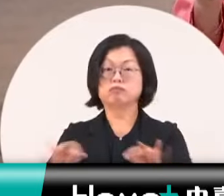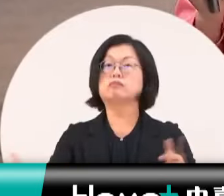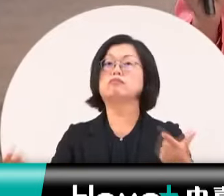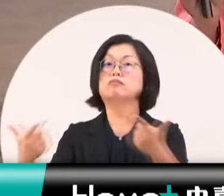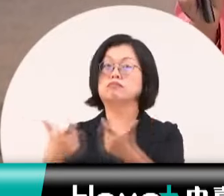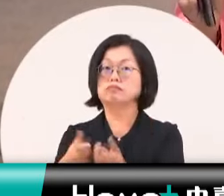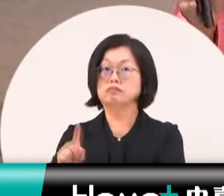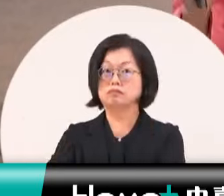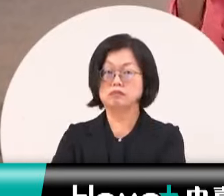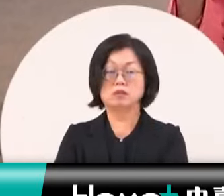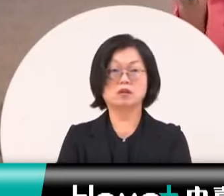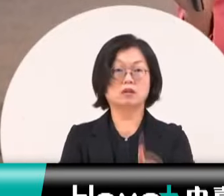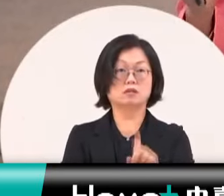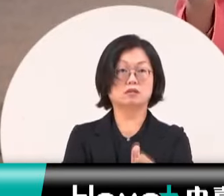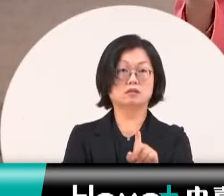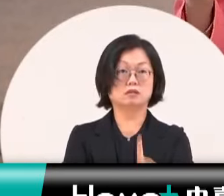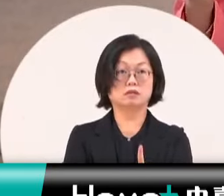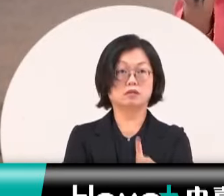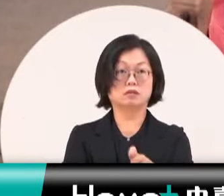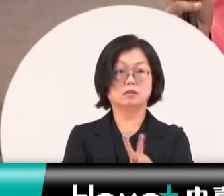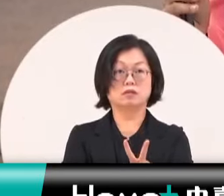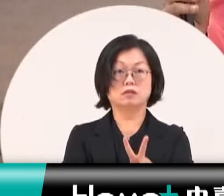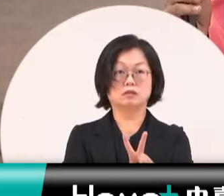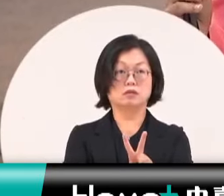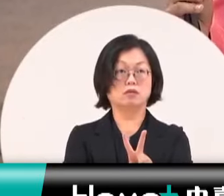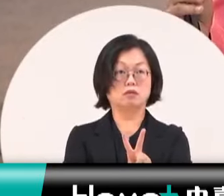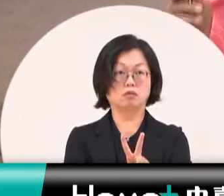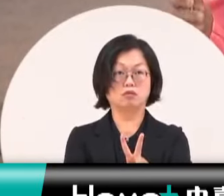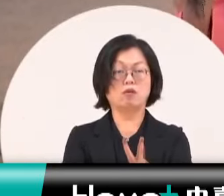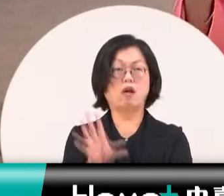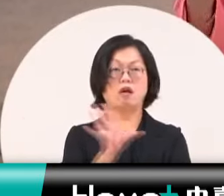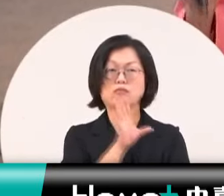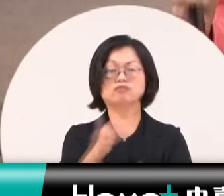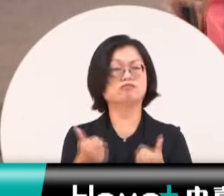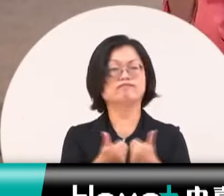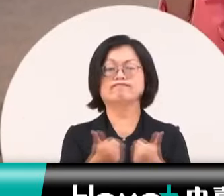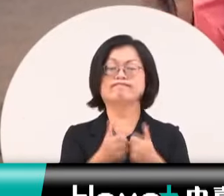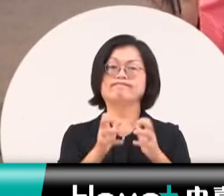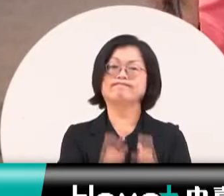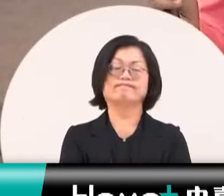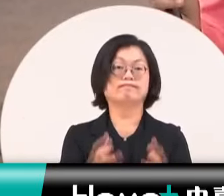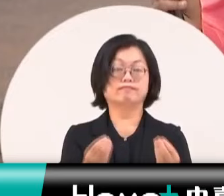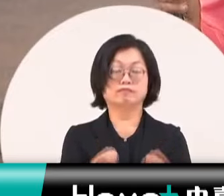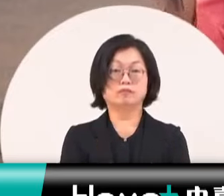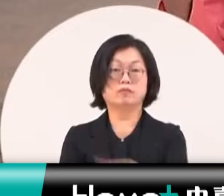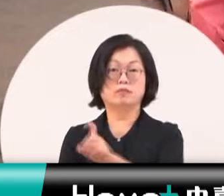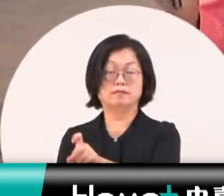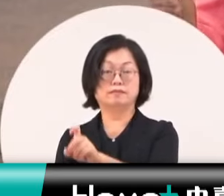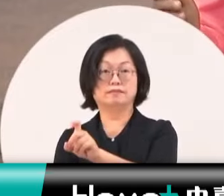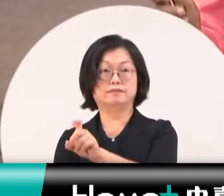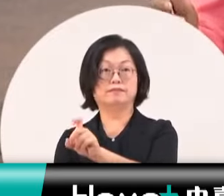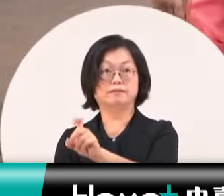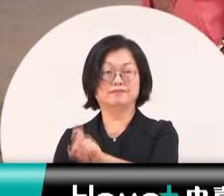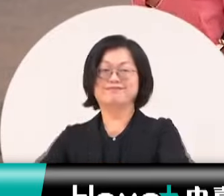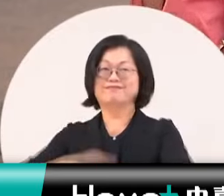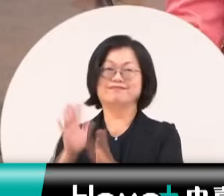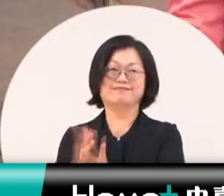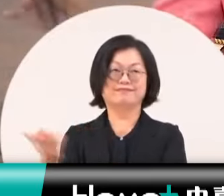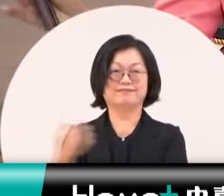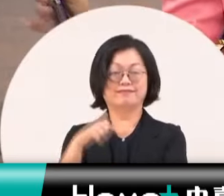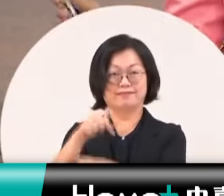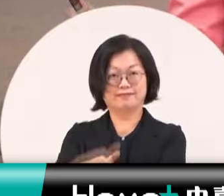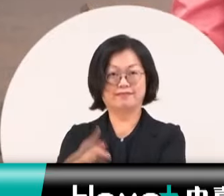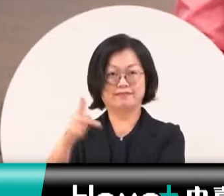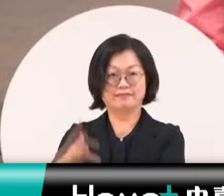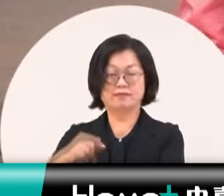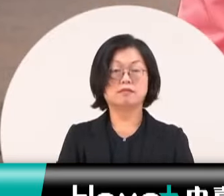费。 12月25迄场，咱就无意思要办啦，哈。啊，先伫即个10月19，拢来南科即场就甲办吼，较